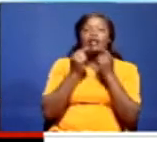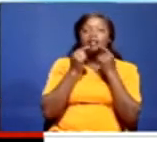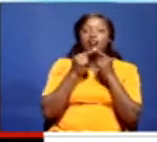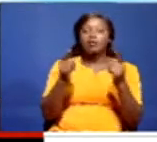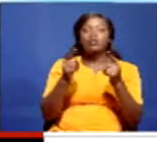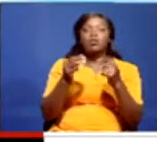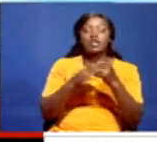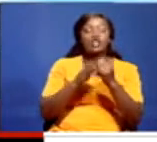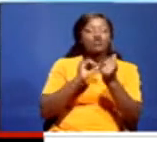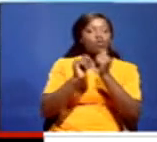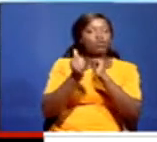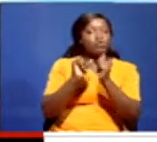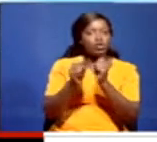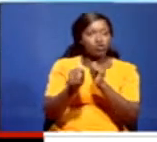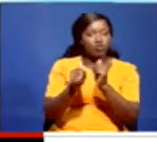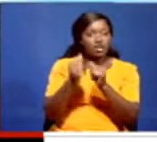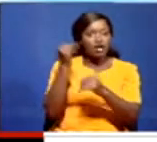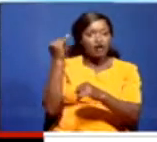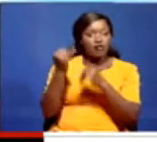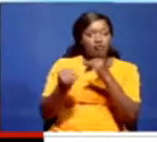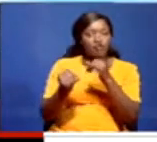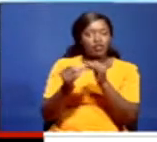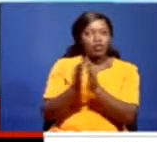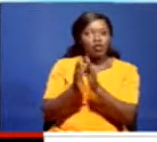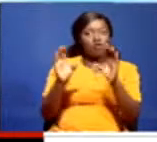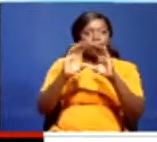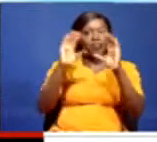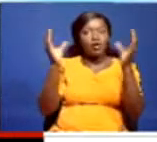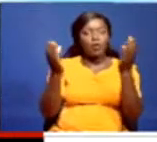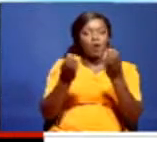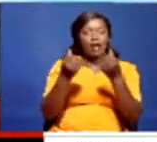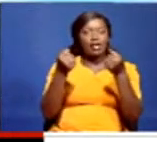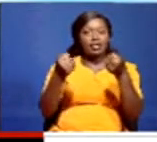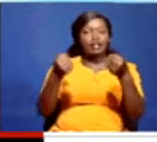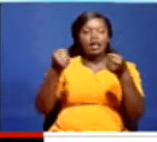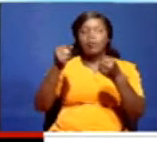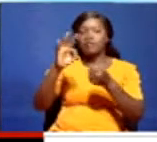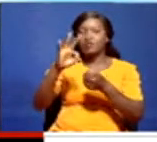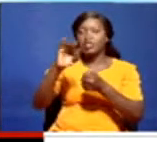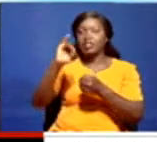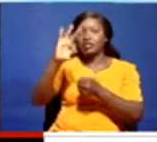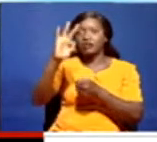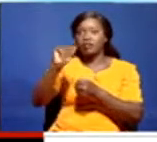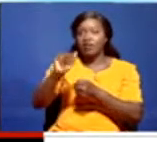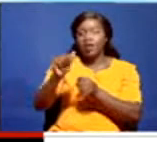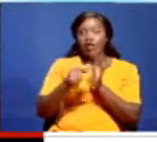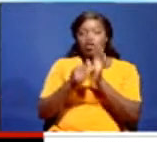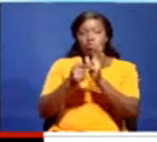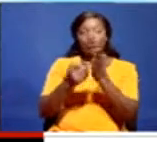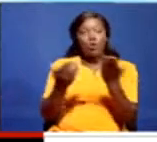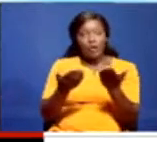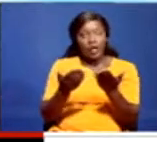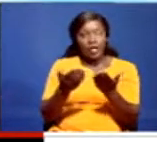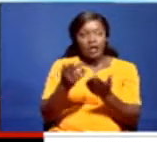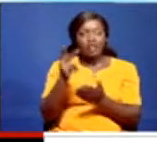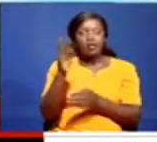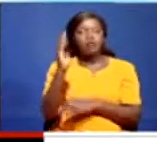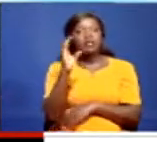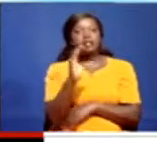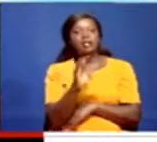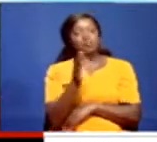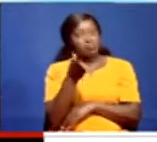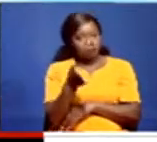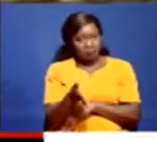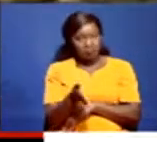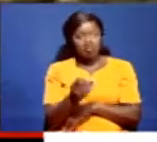ya michezo, yakiwemo finali za kombe la dunia la FIFA ambayo yataonyeshwa mbashara kwenye runinga ipendayo ya KBC